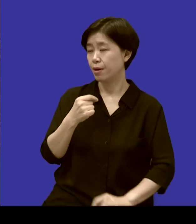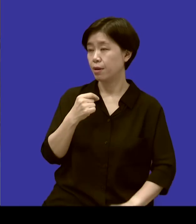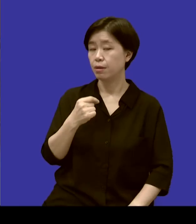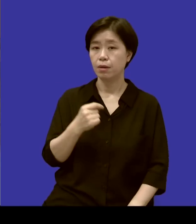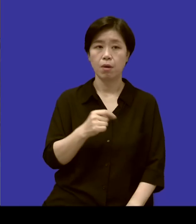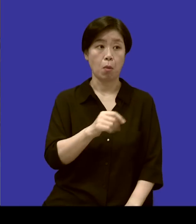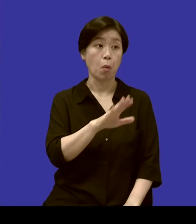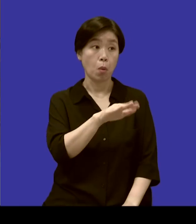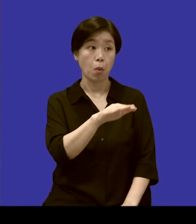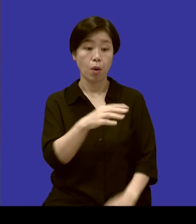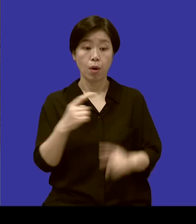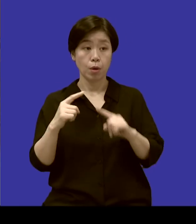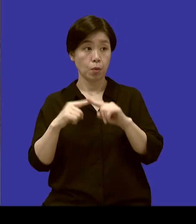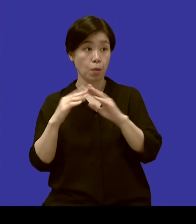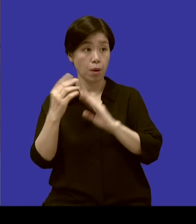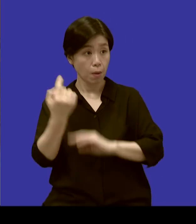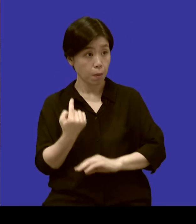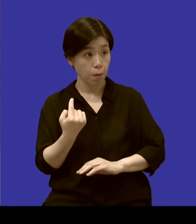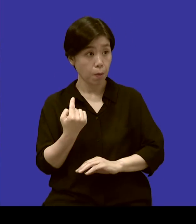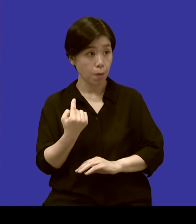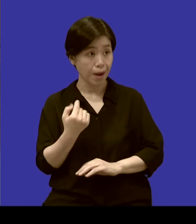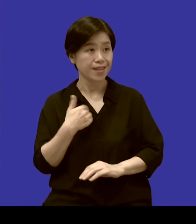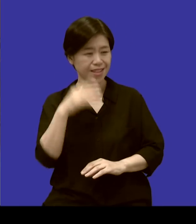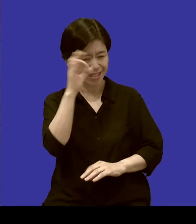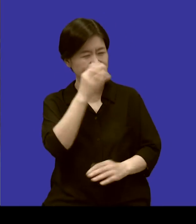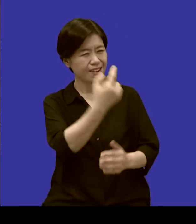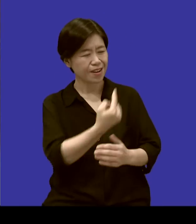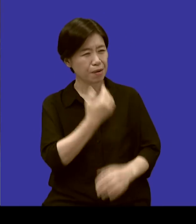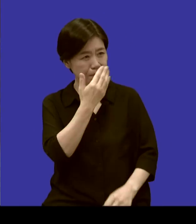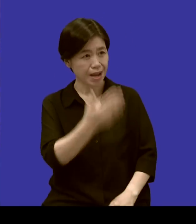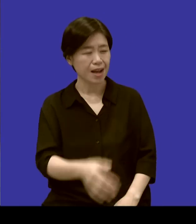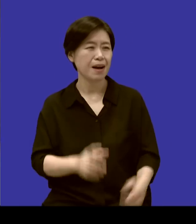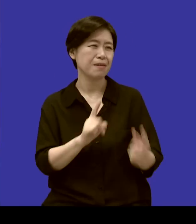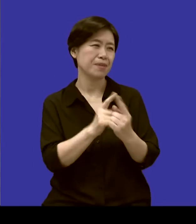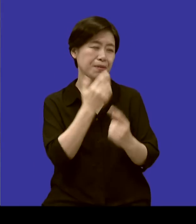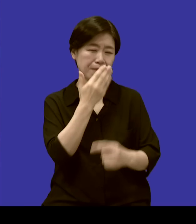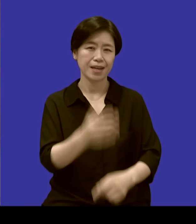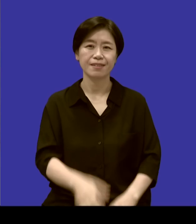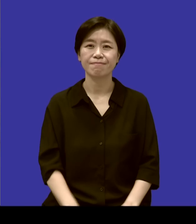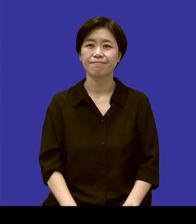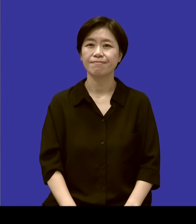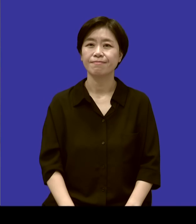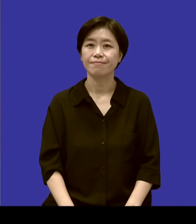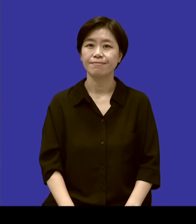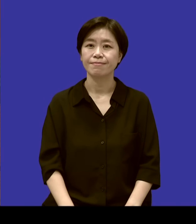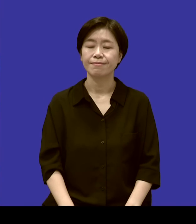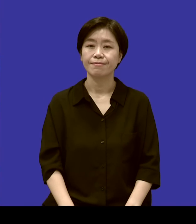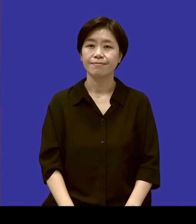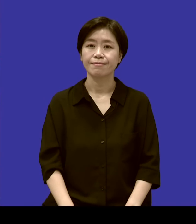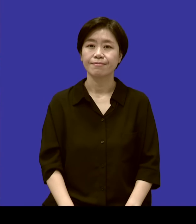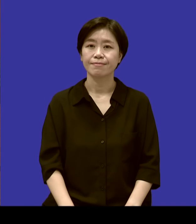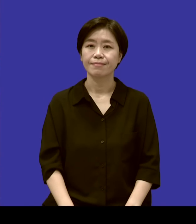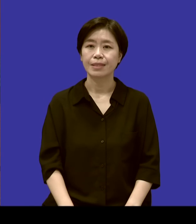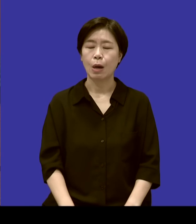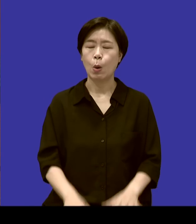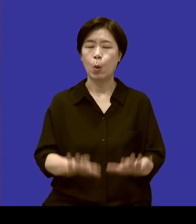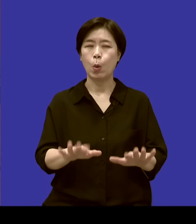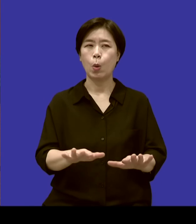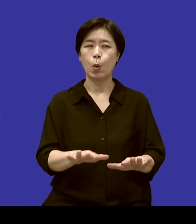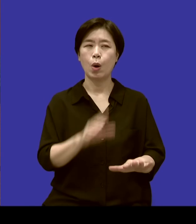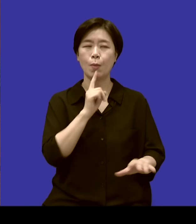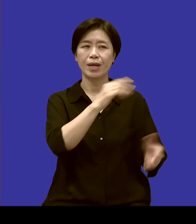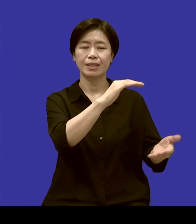날 찾으면 다 아니까 네네네. 대사역부에서 찾으라. 그렇게 얘기를 하죠. 대단하시네요. 아유, 오늘 반성도 많이